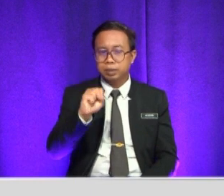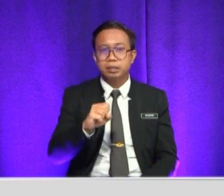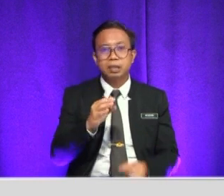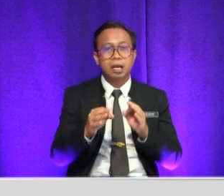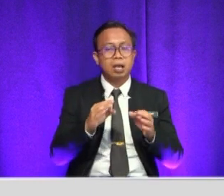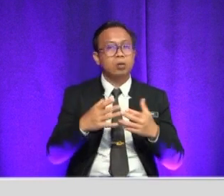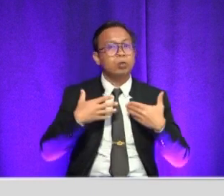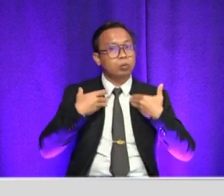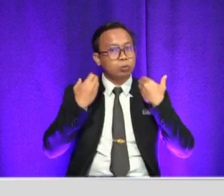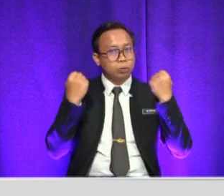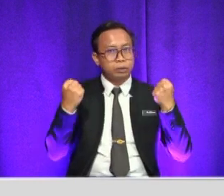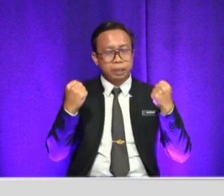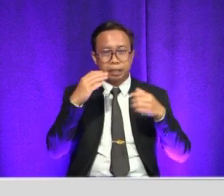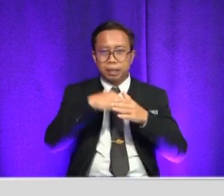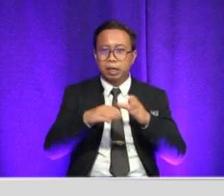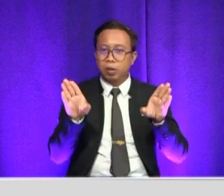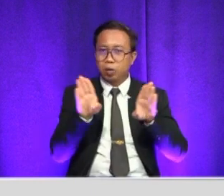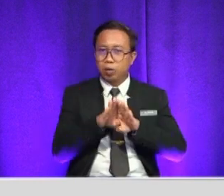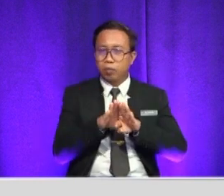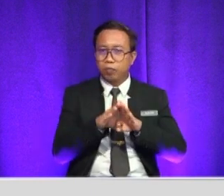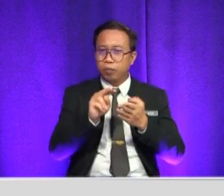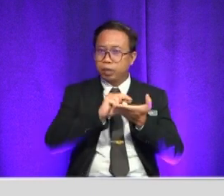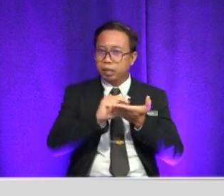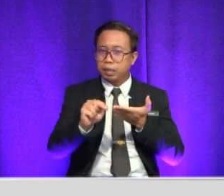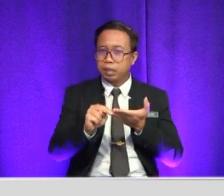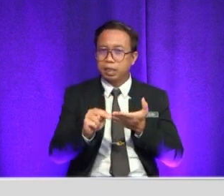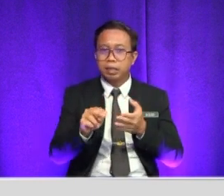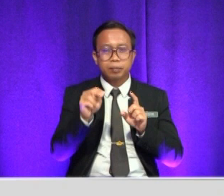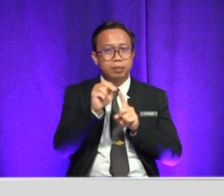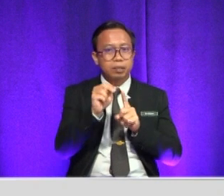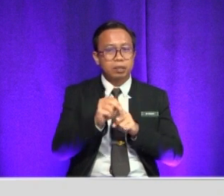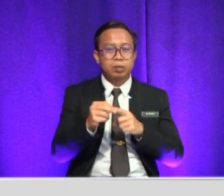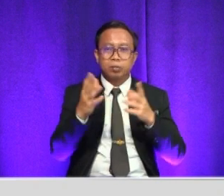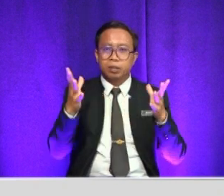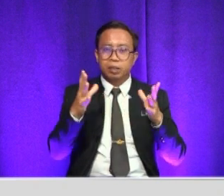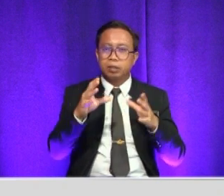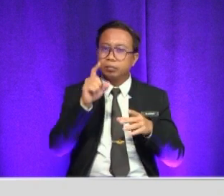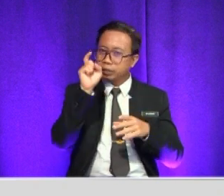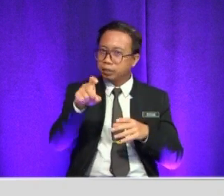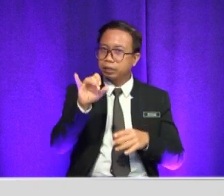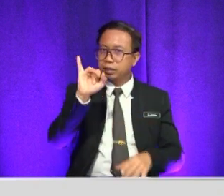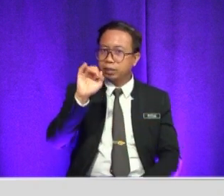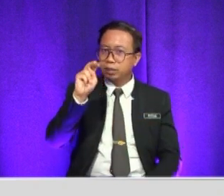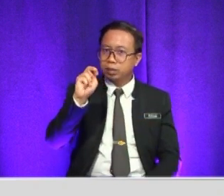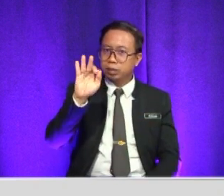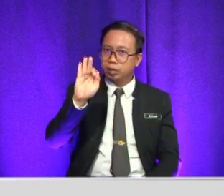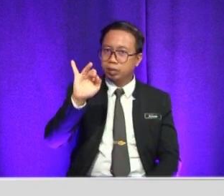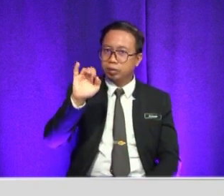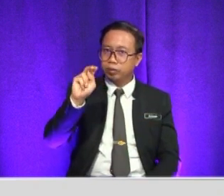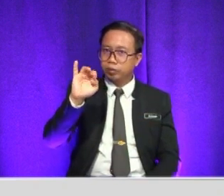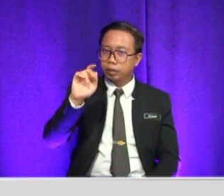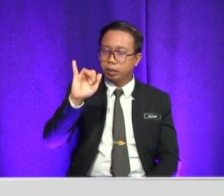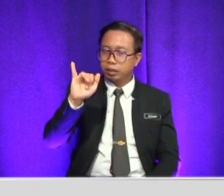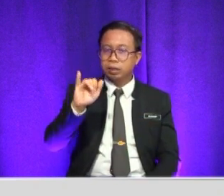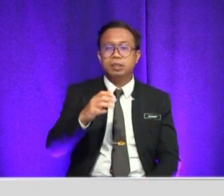sihat, okey, dalam keadaan off, nilai meter pelbagai mesti infinity. Oh, mesti infinity ya? Ya,